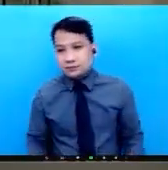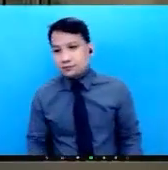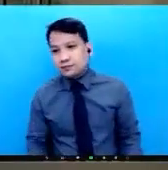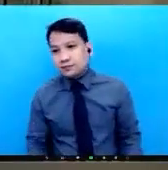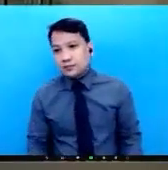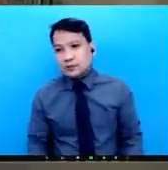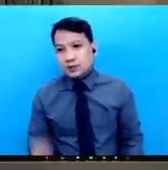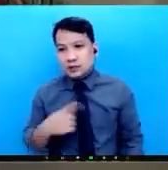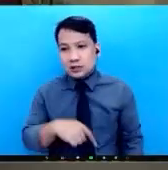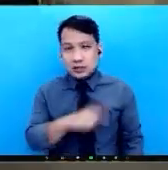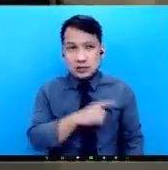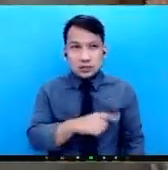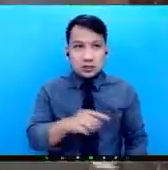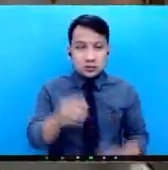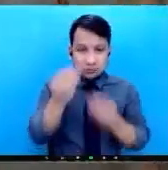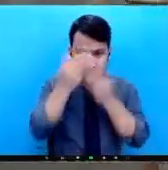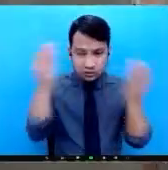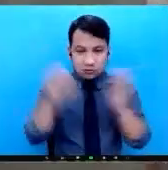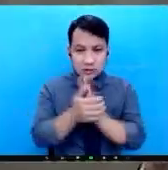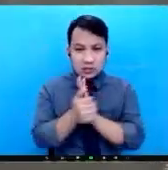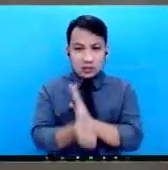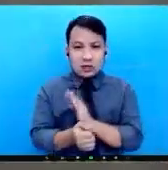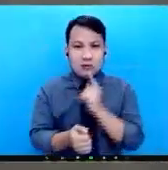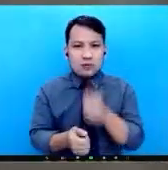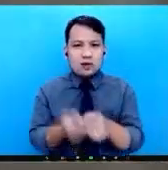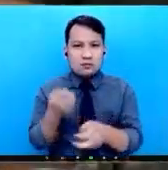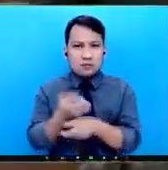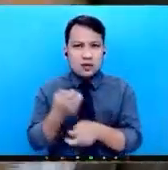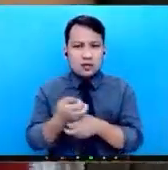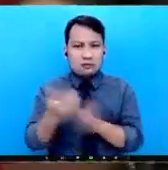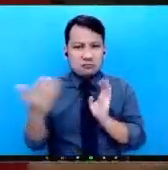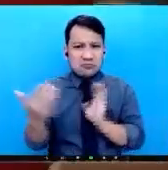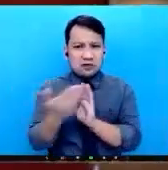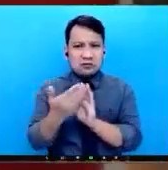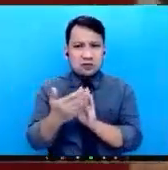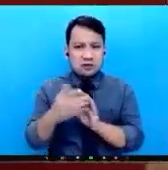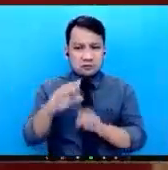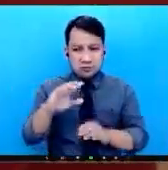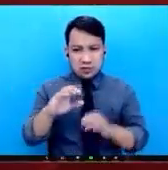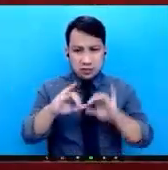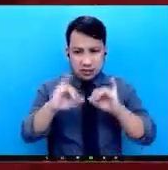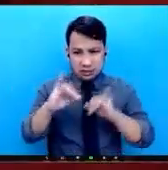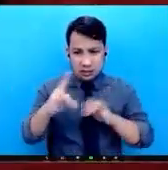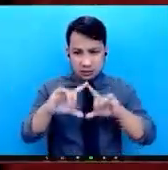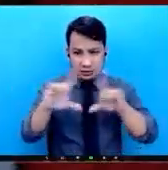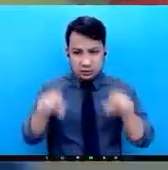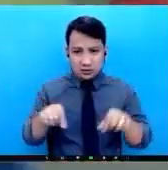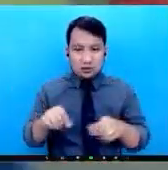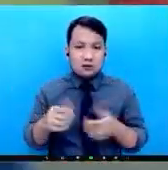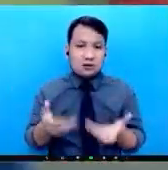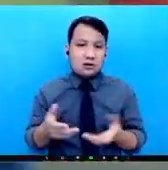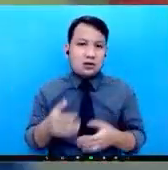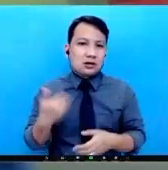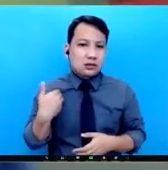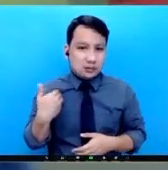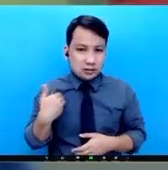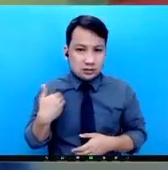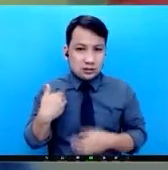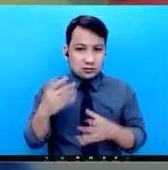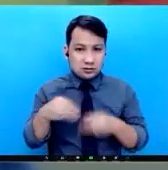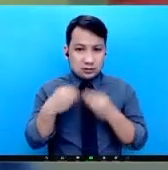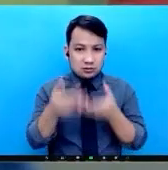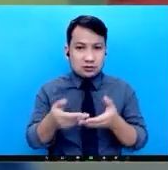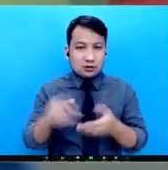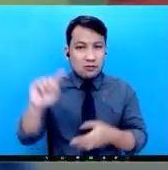isang infectious disease expert, mahirap i-require ang booster card. Marami pa rin namang hindi na bibigyan ng unang